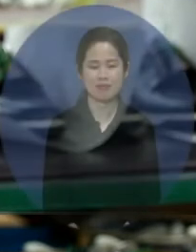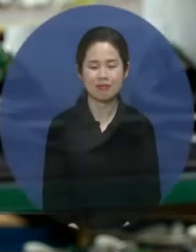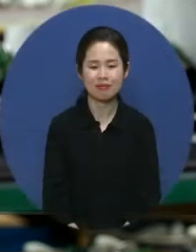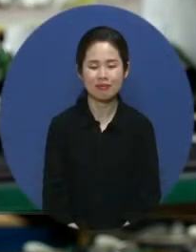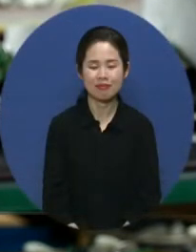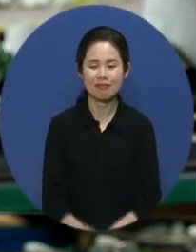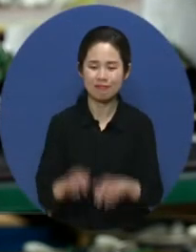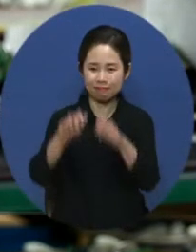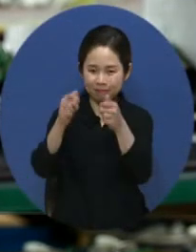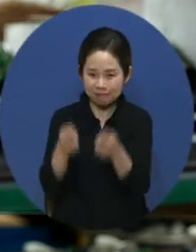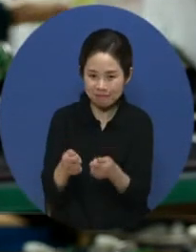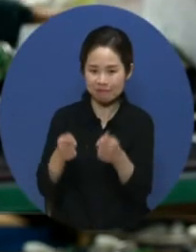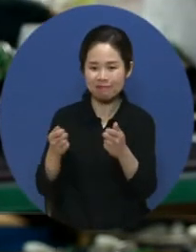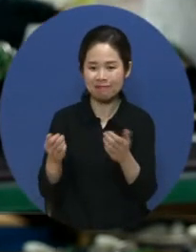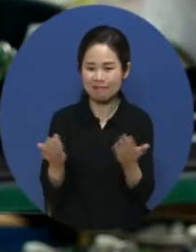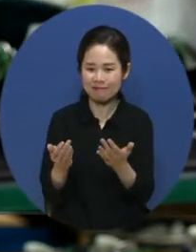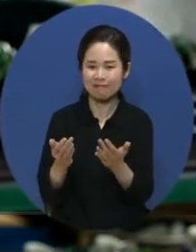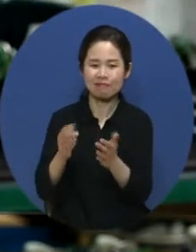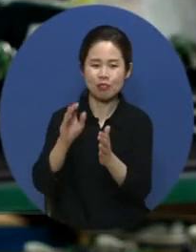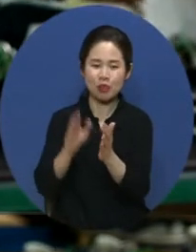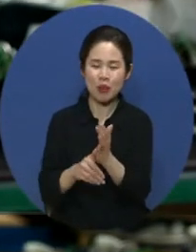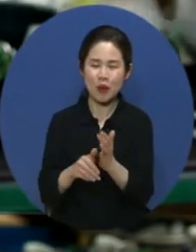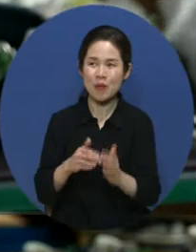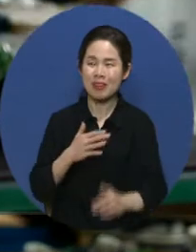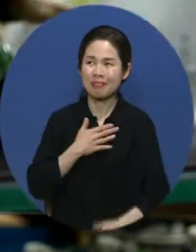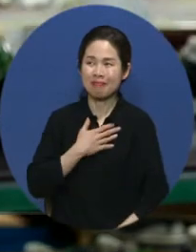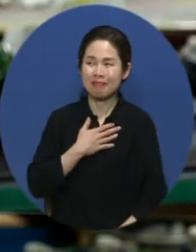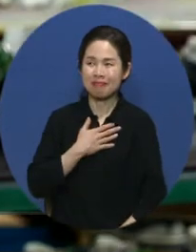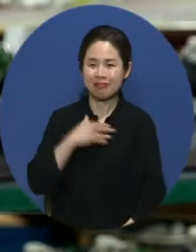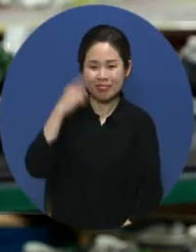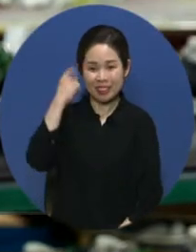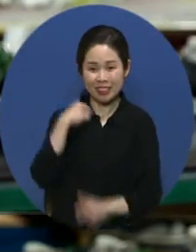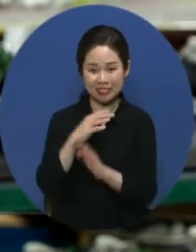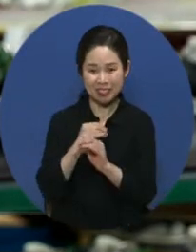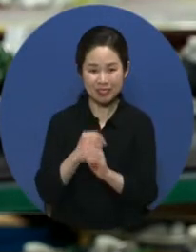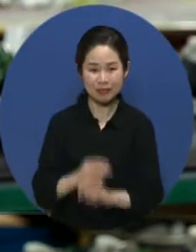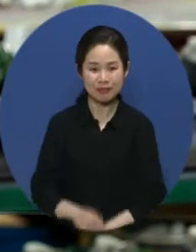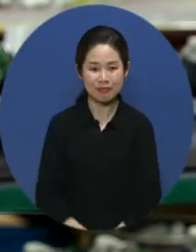일하시면서 가장 보람을 느꼈던 순간은